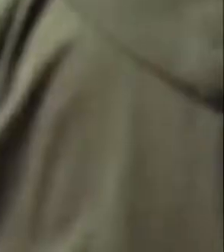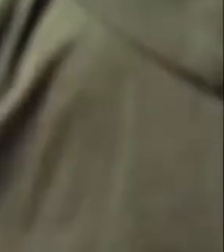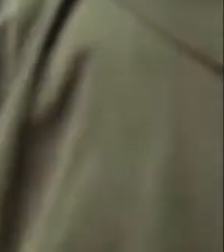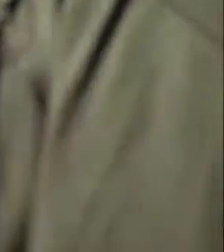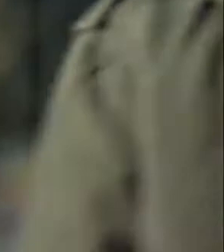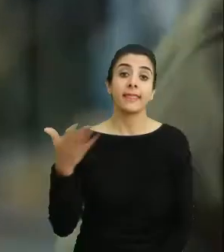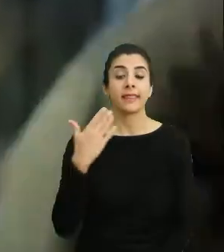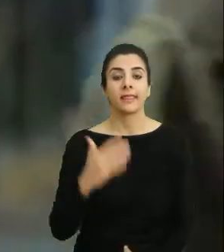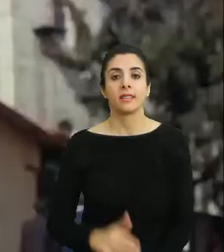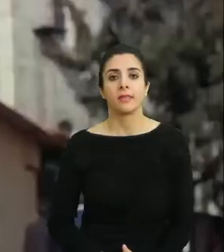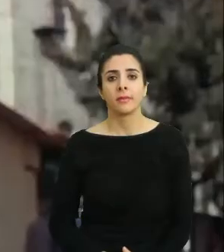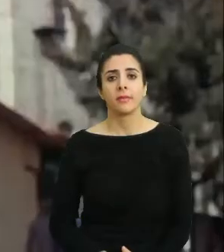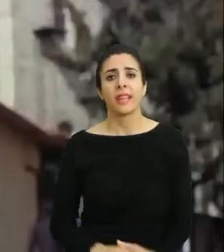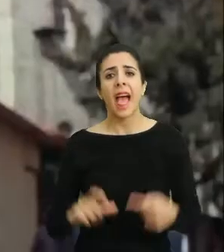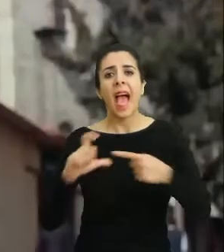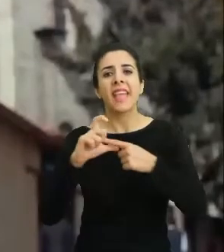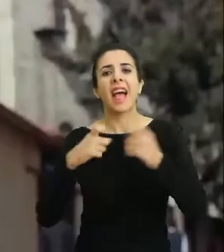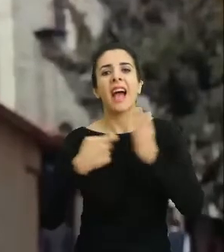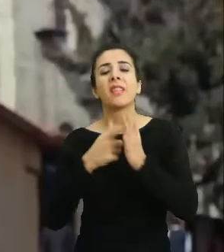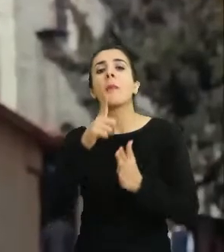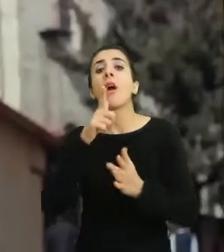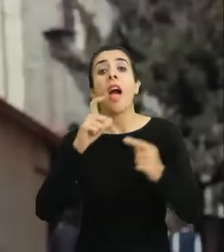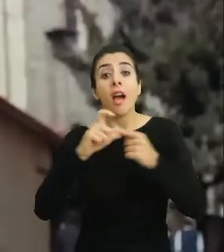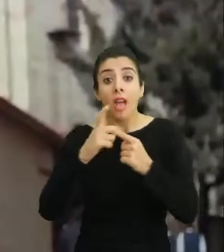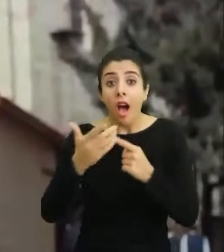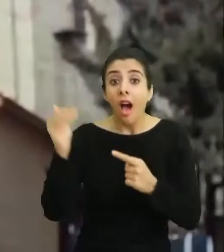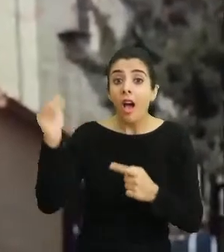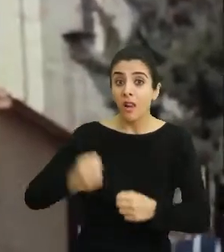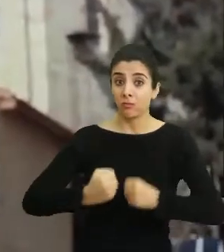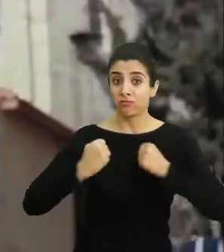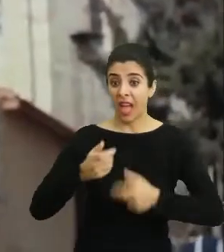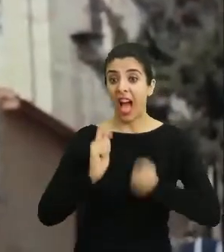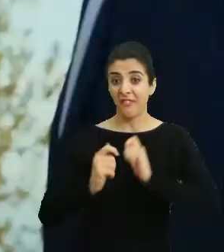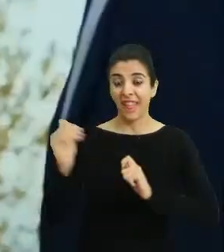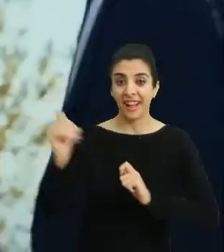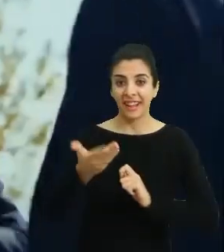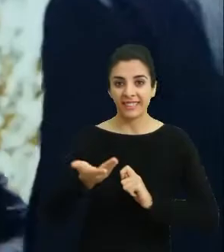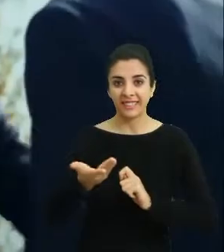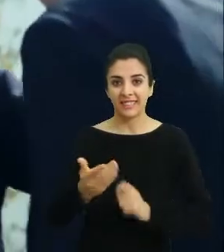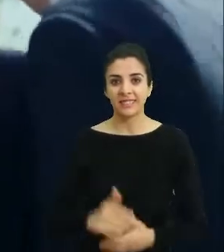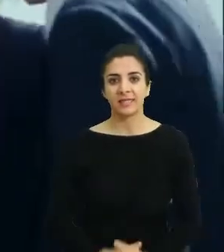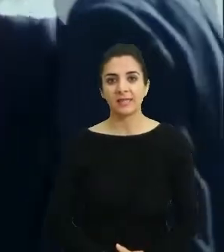Hadi. Ede! Ede! Geldi. Tombili kahveci de geldi.